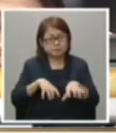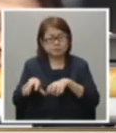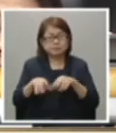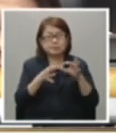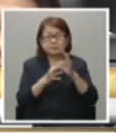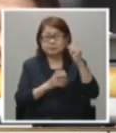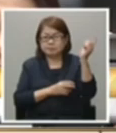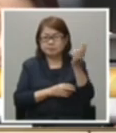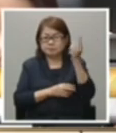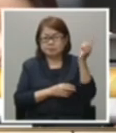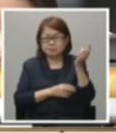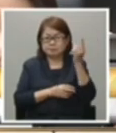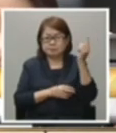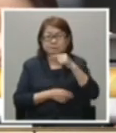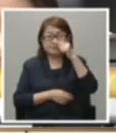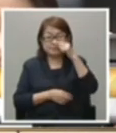ยว